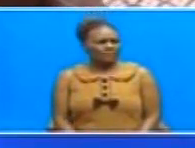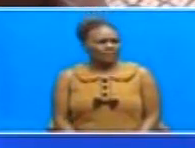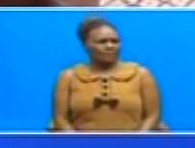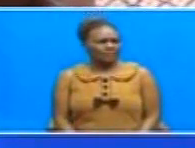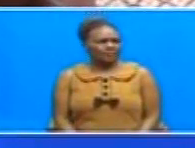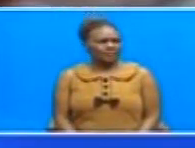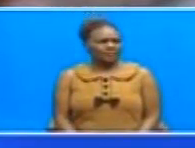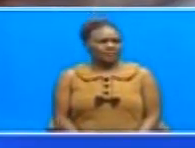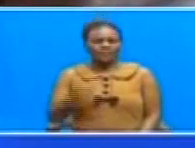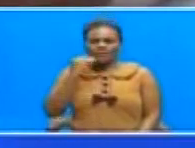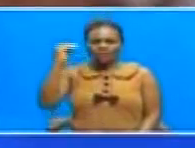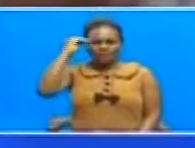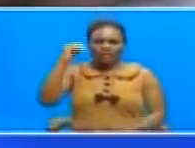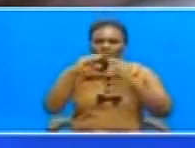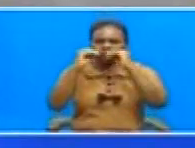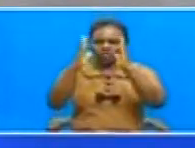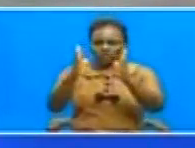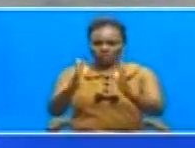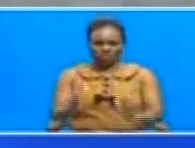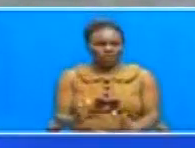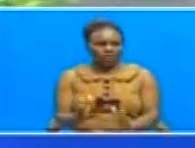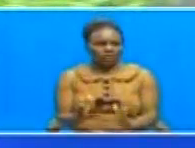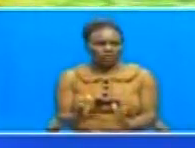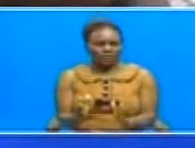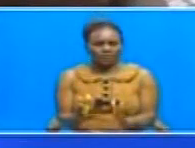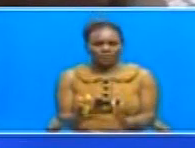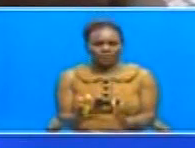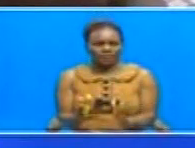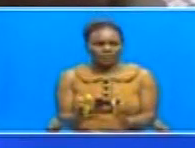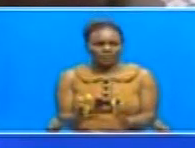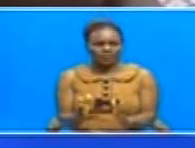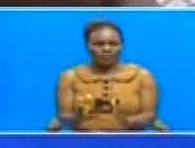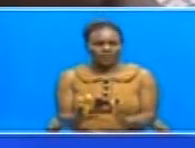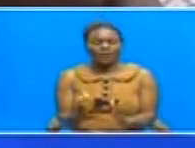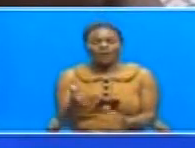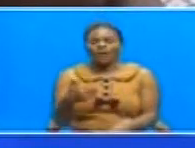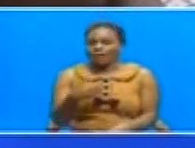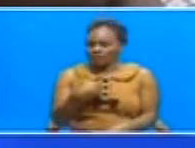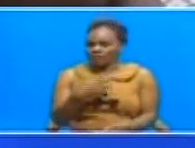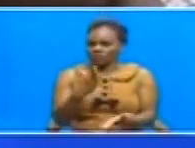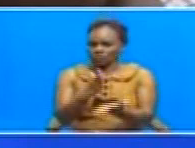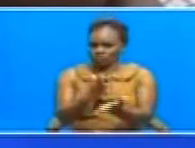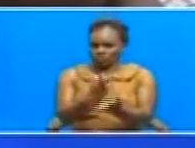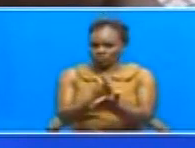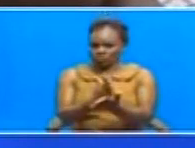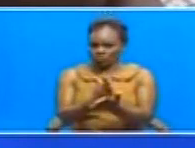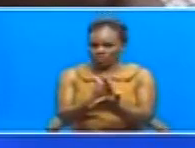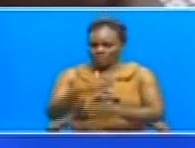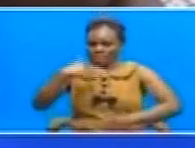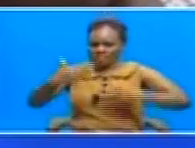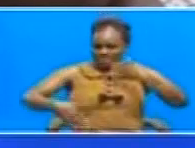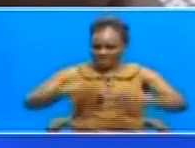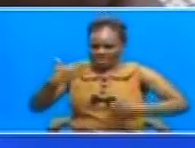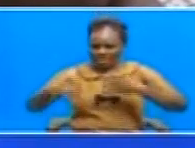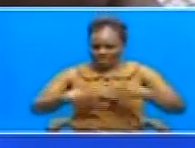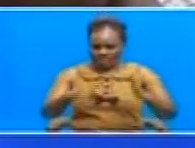Nisha mwalimu mkuu wa shule hii ya St. Mary's Kababi, Matthews Namunwa. Japokuwa kumekuwa na swala la kinidhamu